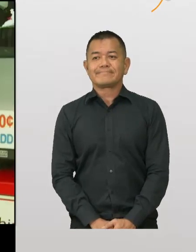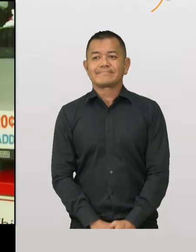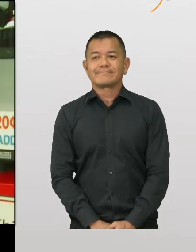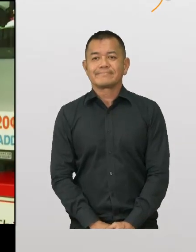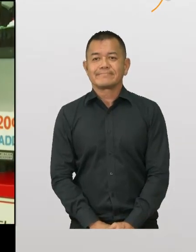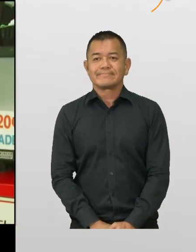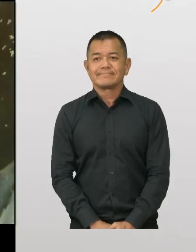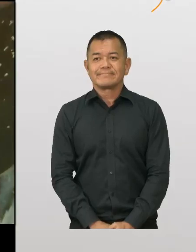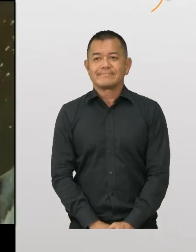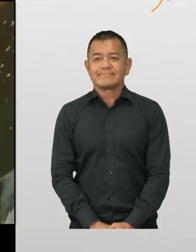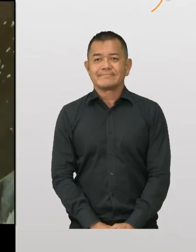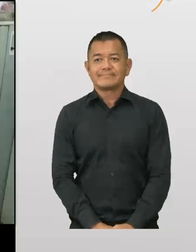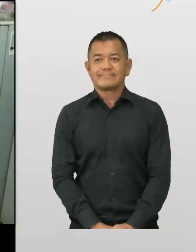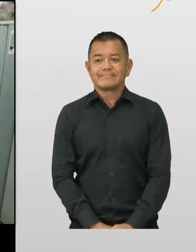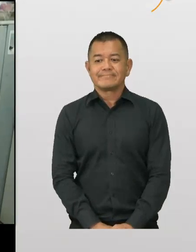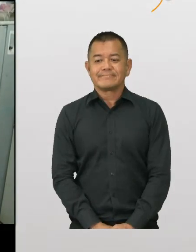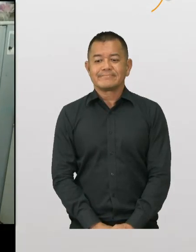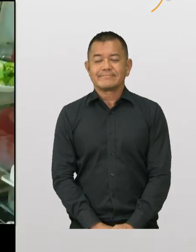来10块半。